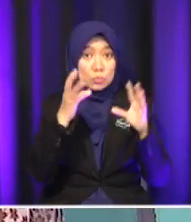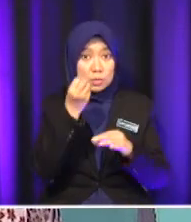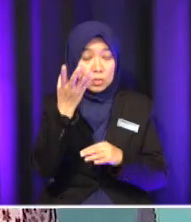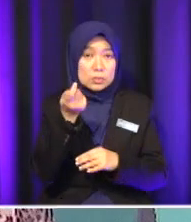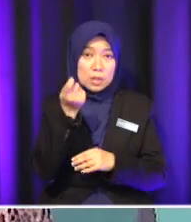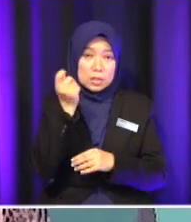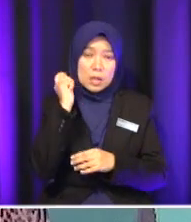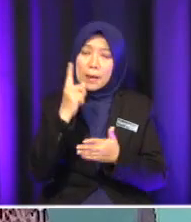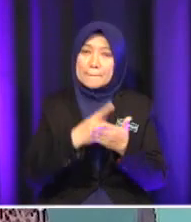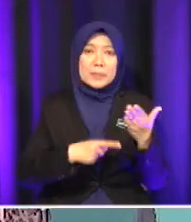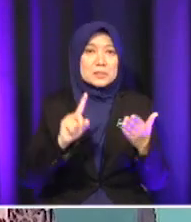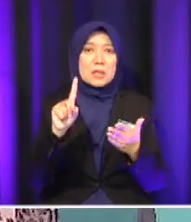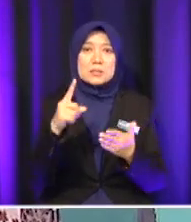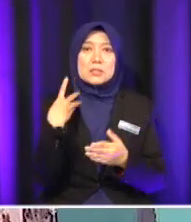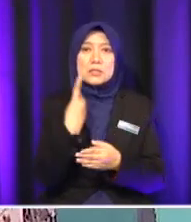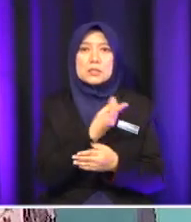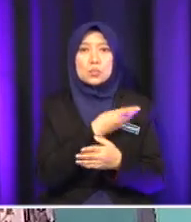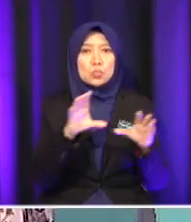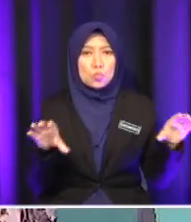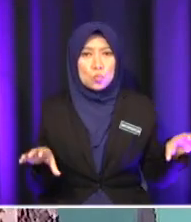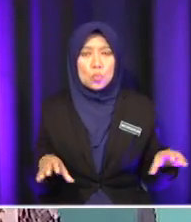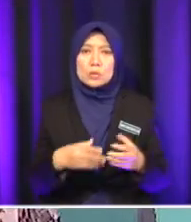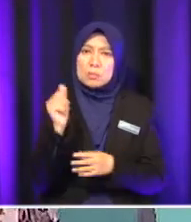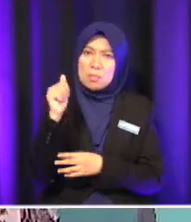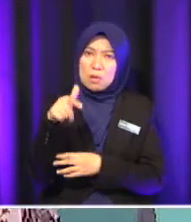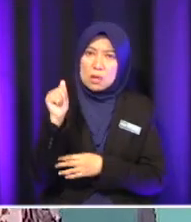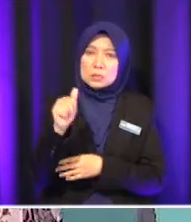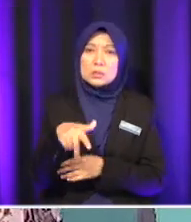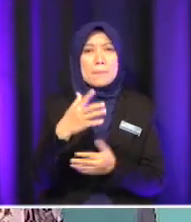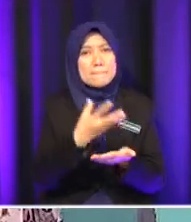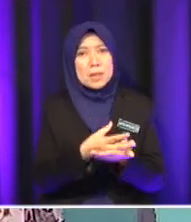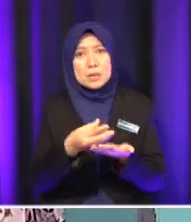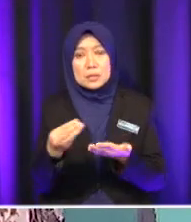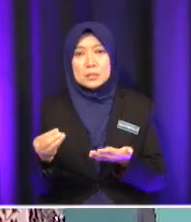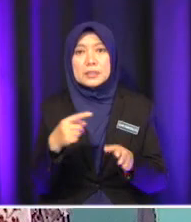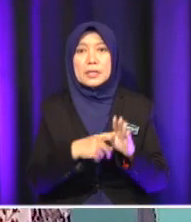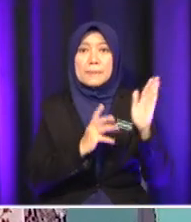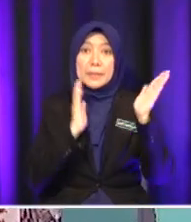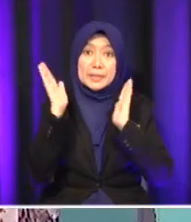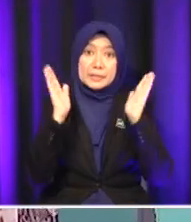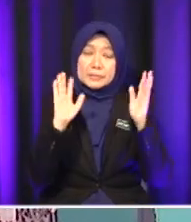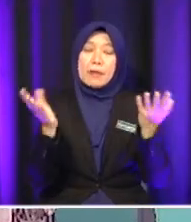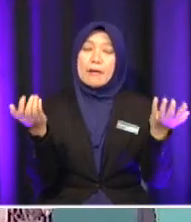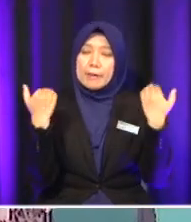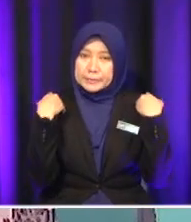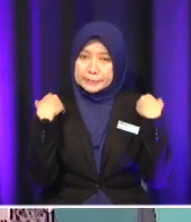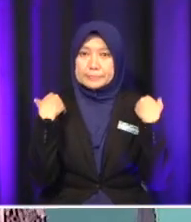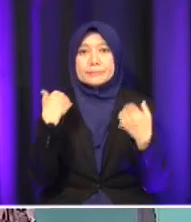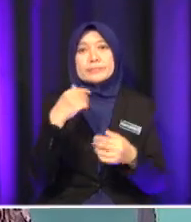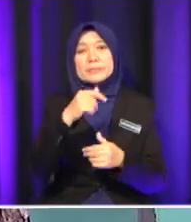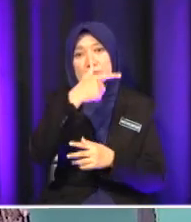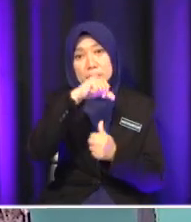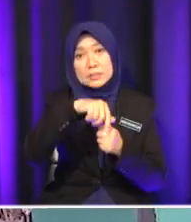sebagai rakyat Malaysia dari segi perbelanjaan kita pembelian dan sebagainya memberi kesan